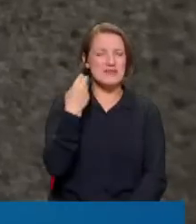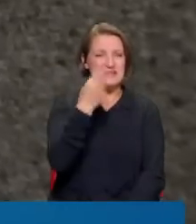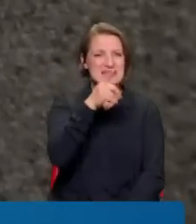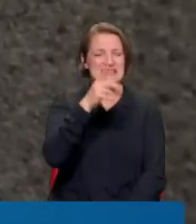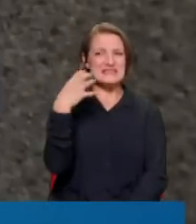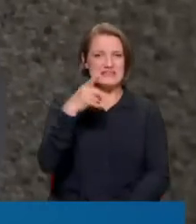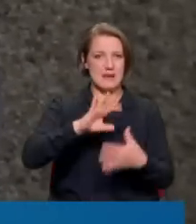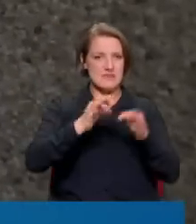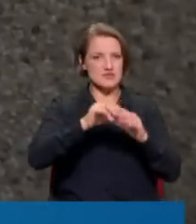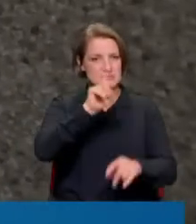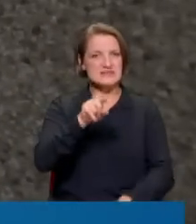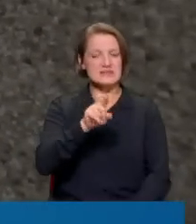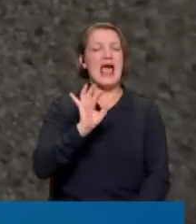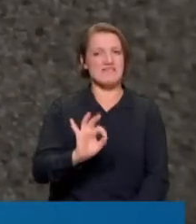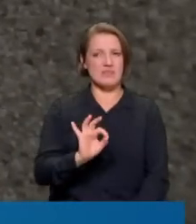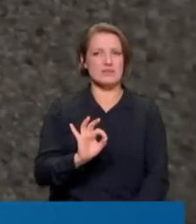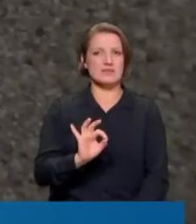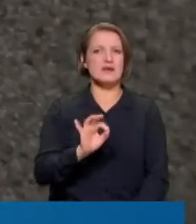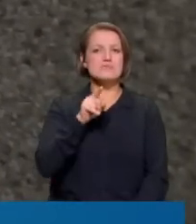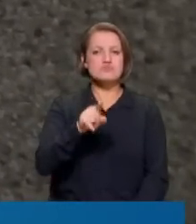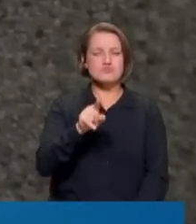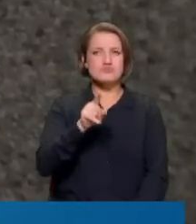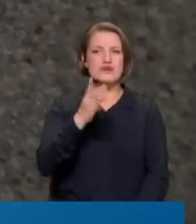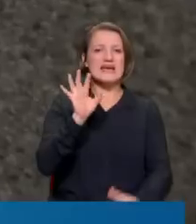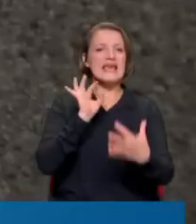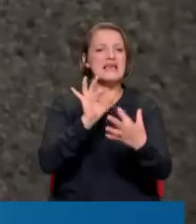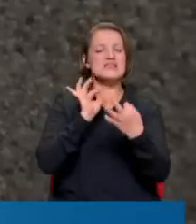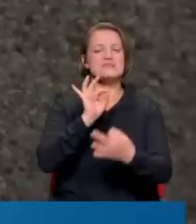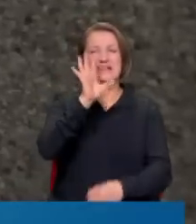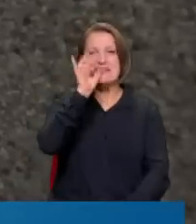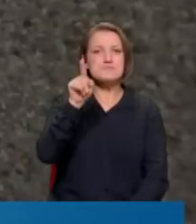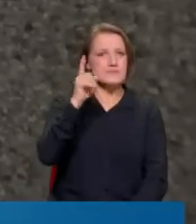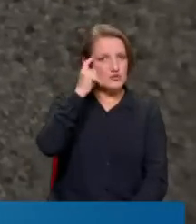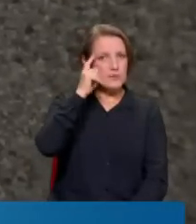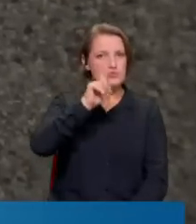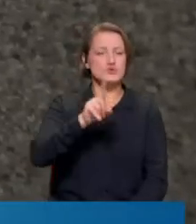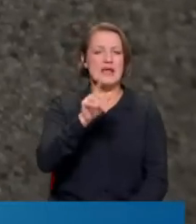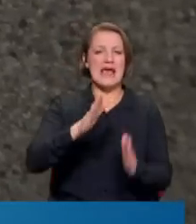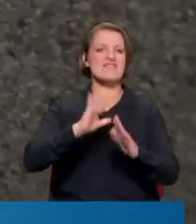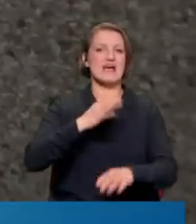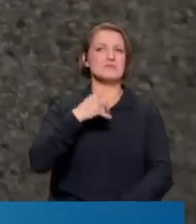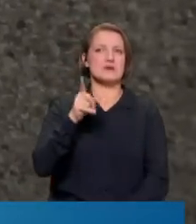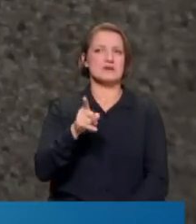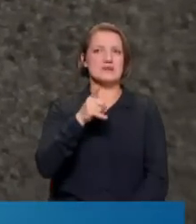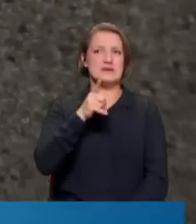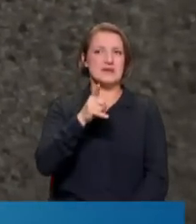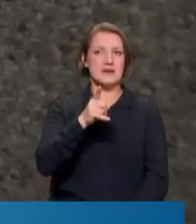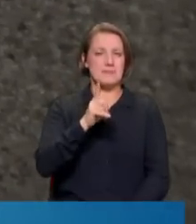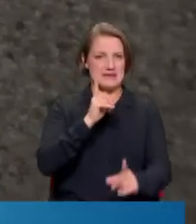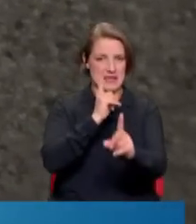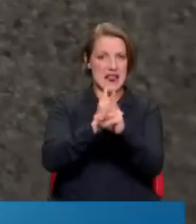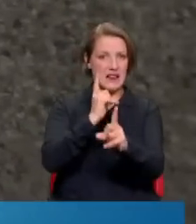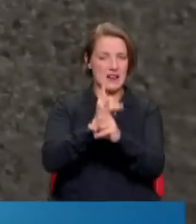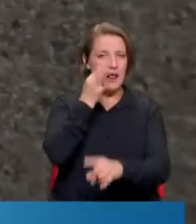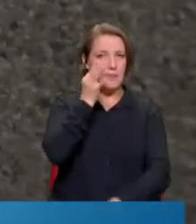Siz emlakçı mısınız evet evet ev E bu İtimat numarası kim tanıyor musunuz abi Ev Sahibi Ev Sahibi işte birebir tanıyor